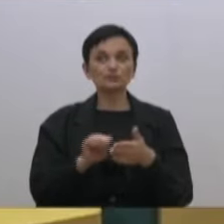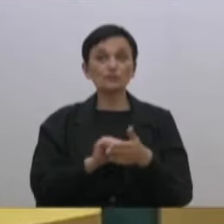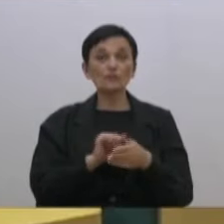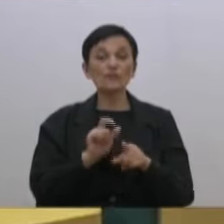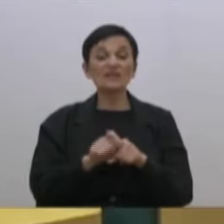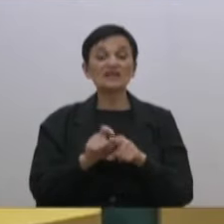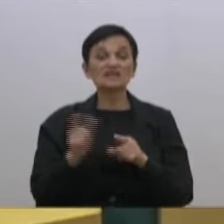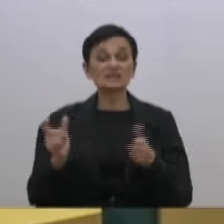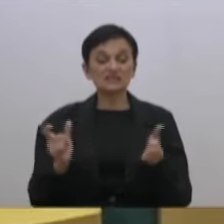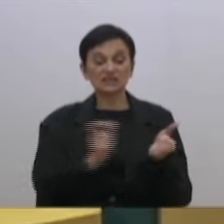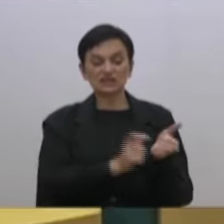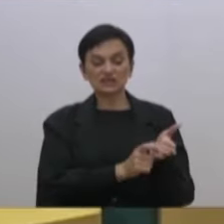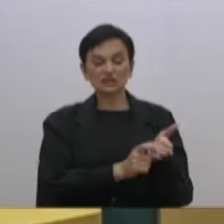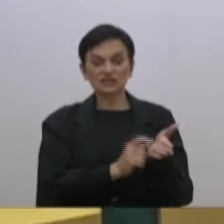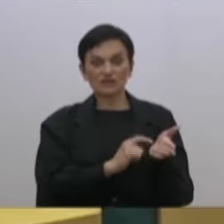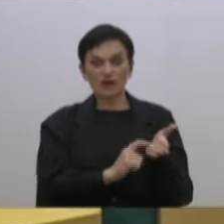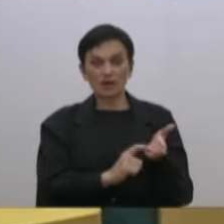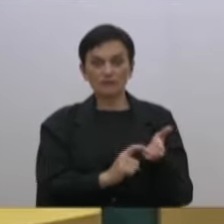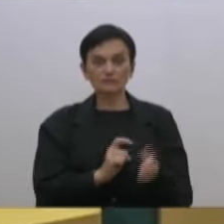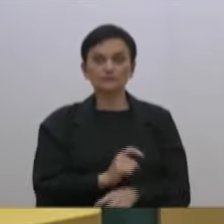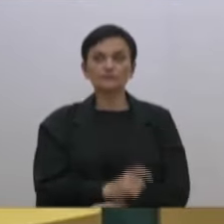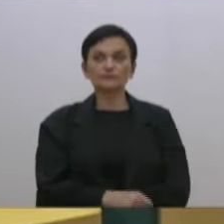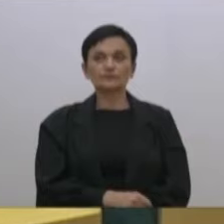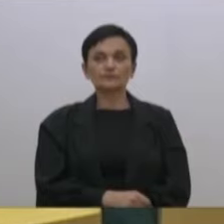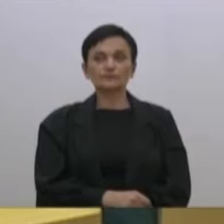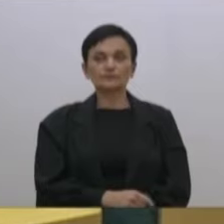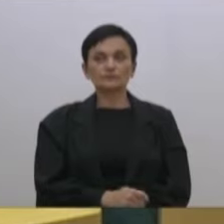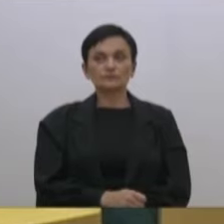ეს სიტყვა გაჩენილიყო.